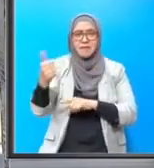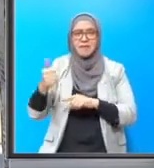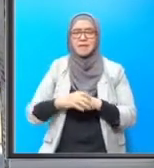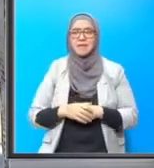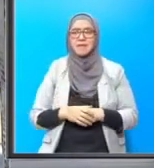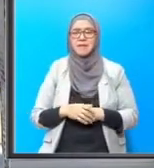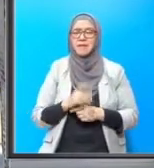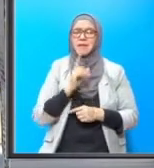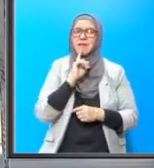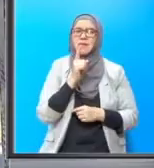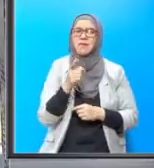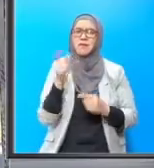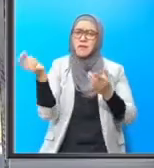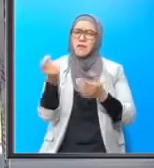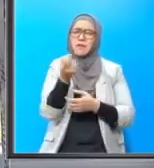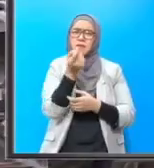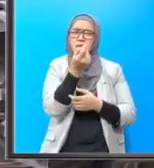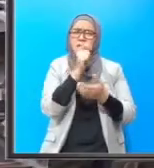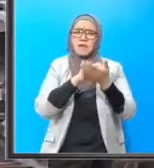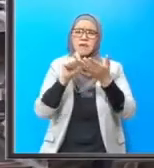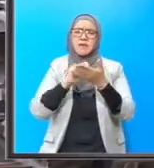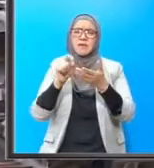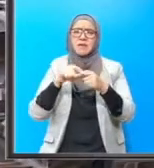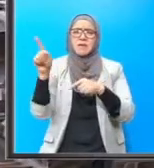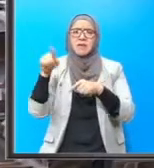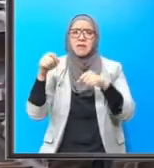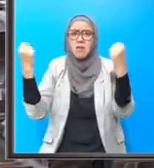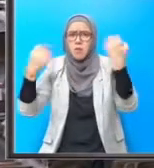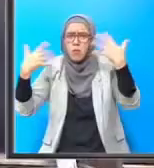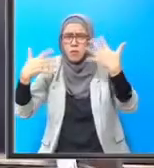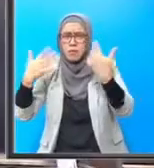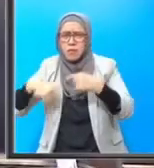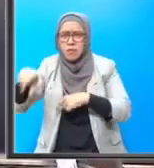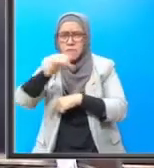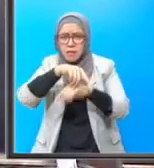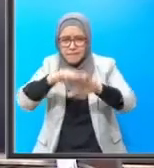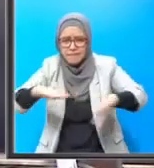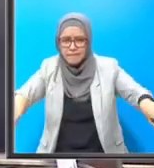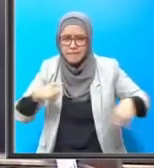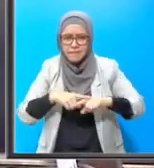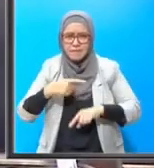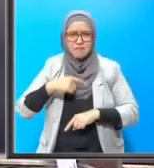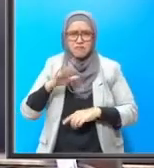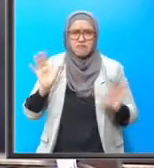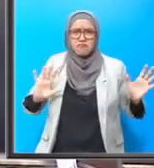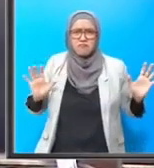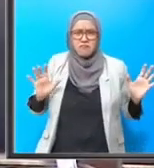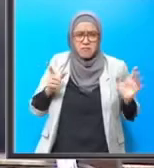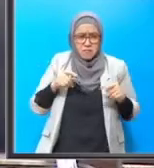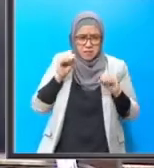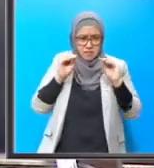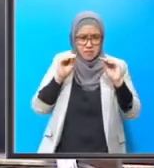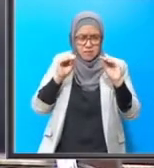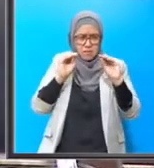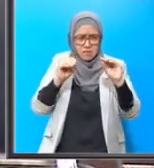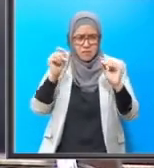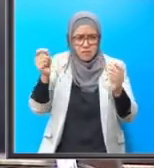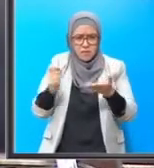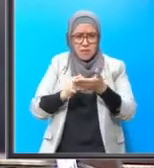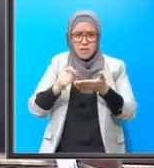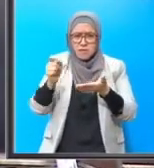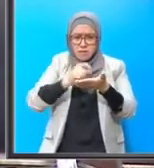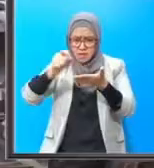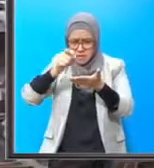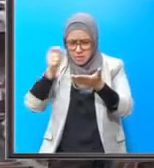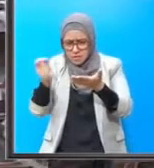sebagai menjadi momok kan itu bukannya mengajar Praja Praja kita menulis bukan mengajar Plaza Plaza kita membaca